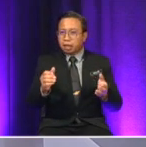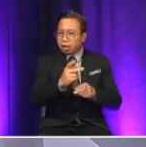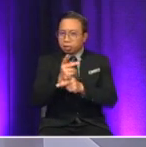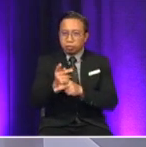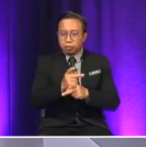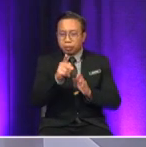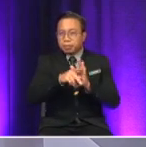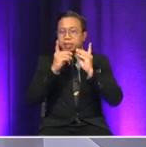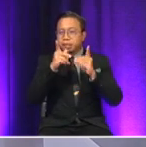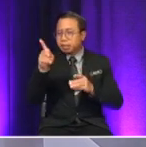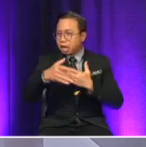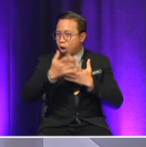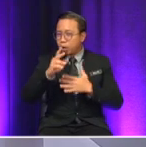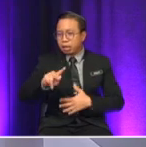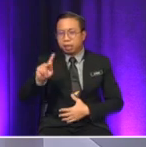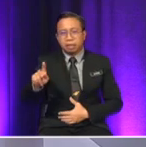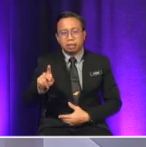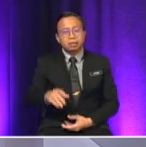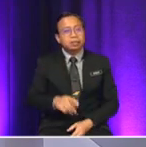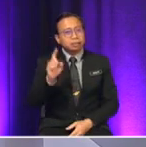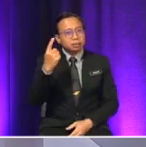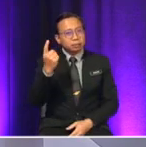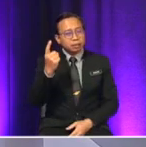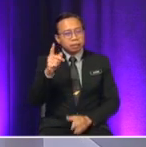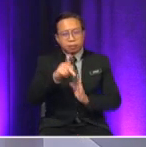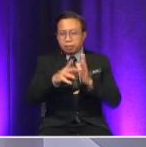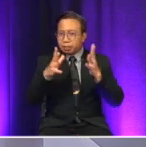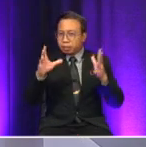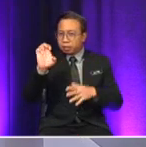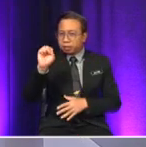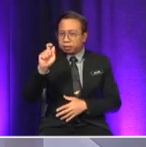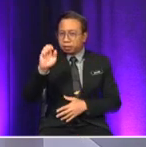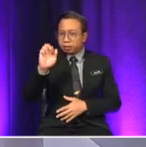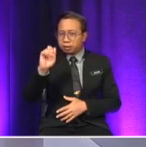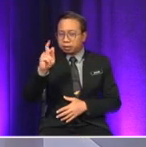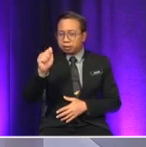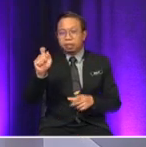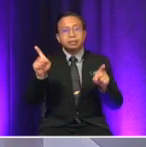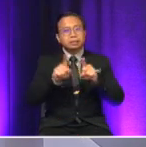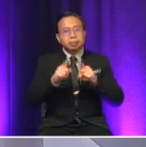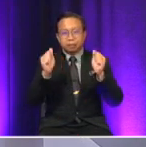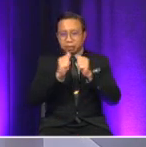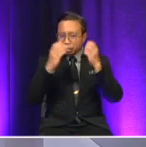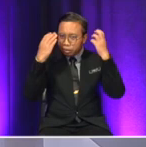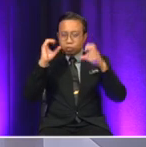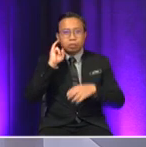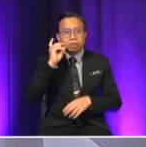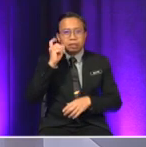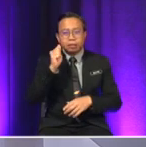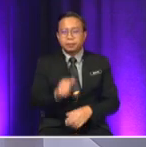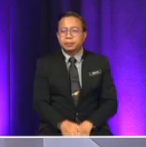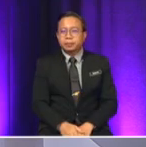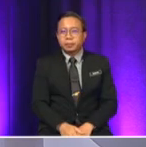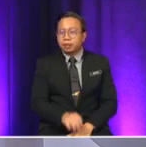pendidikan awal kanak-kanak modul 11 iaitu perkembangan estetika dan daya kreatif bersama Cikgu Ida. Ya. Okey cikgu.